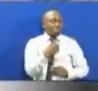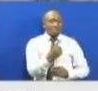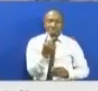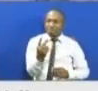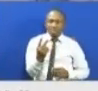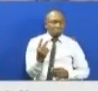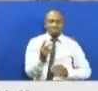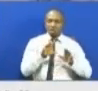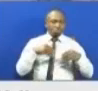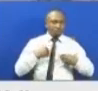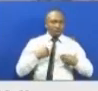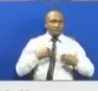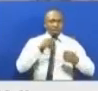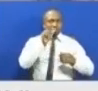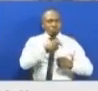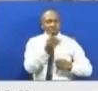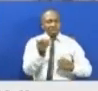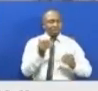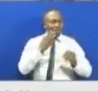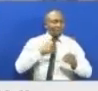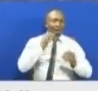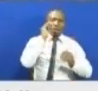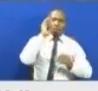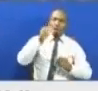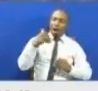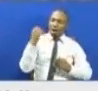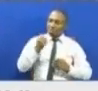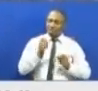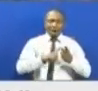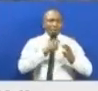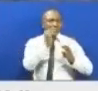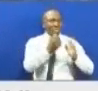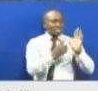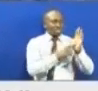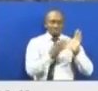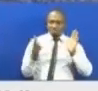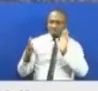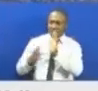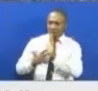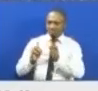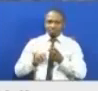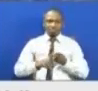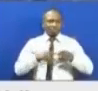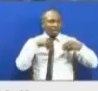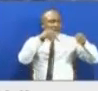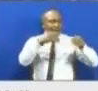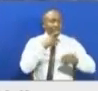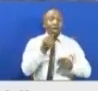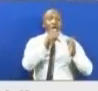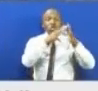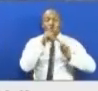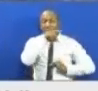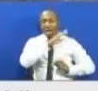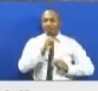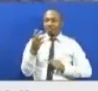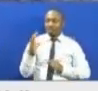miezi 6 au 8, mwingine anachukua paka mwaka mzima. Dalali anachofanya sasa, namwambia sikiliza, kile chumba ni 30,000 kweli. Lakini